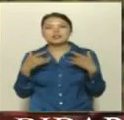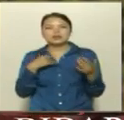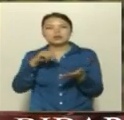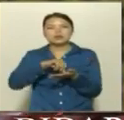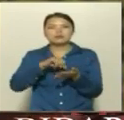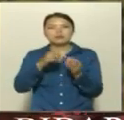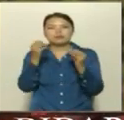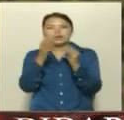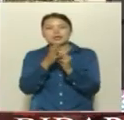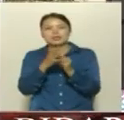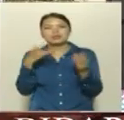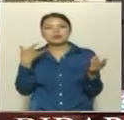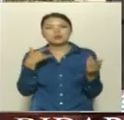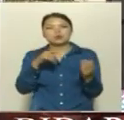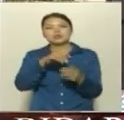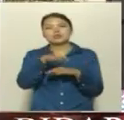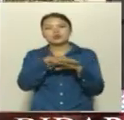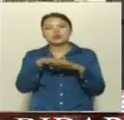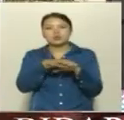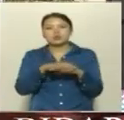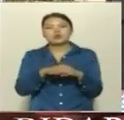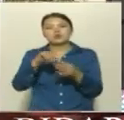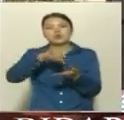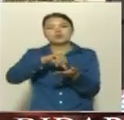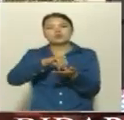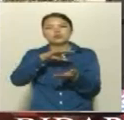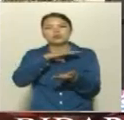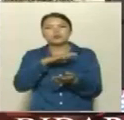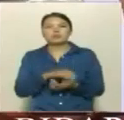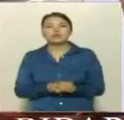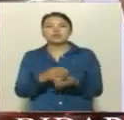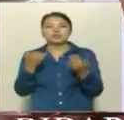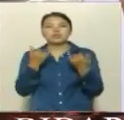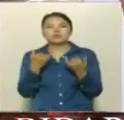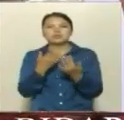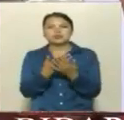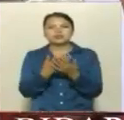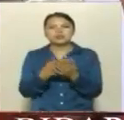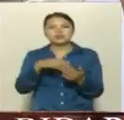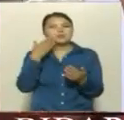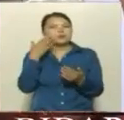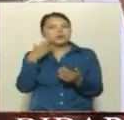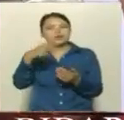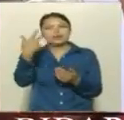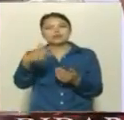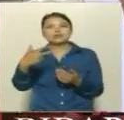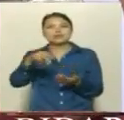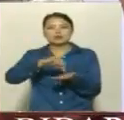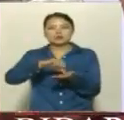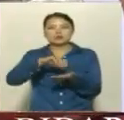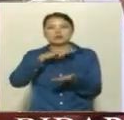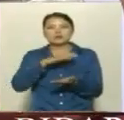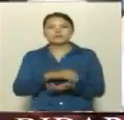участие порядка 15 музыкантов под руководством ахылдыко таскала который представили публике около 30 произведений